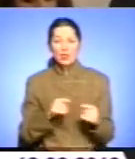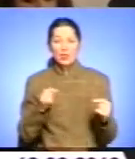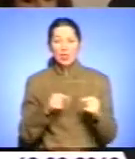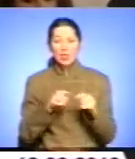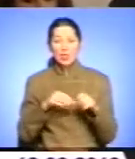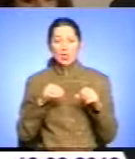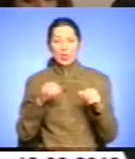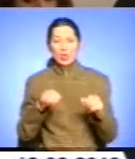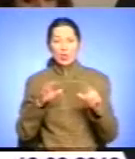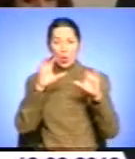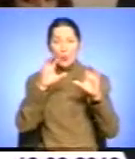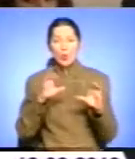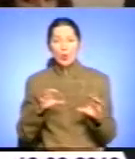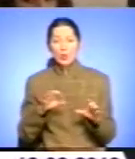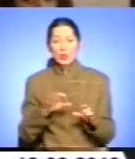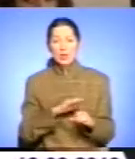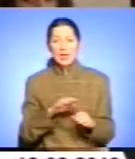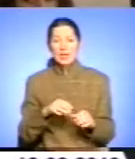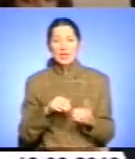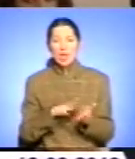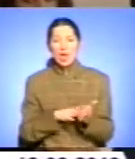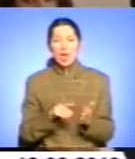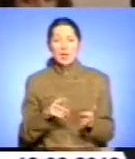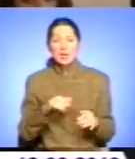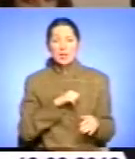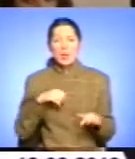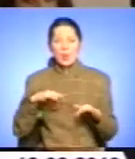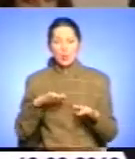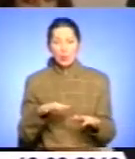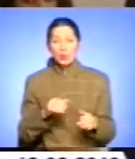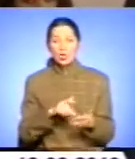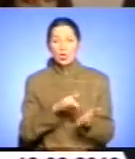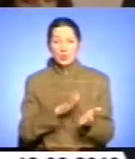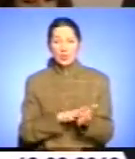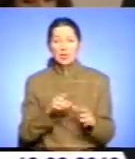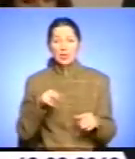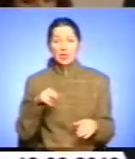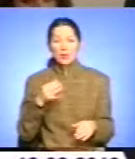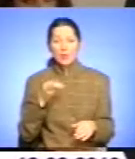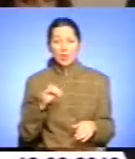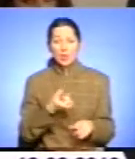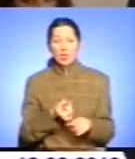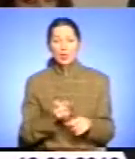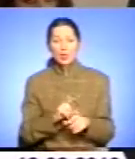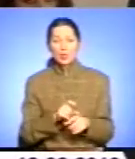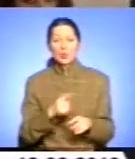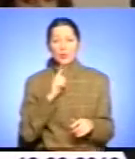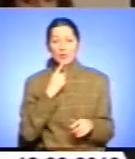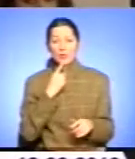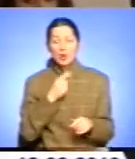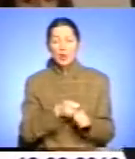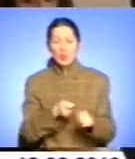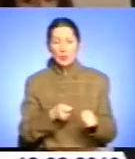Оскільки сама процедура реєстрації паїв досить трудомістка і волокітлива, то цей